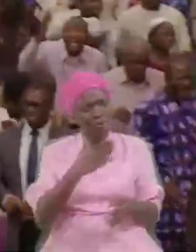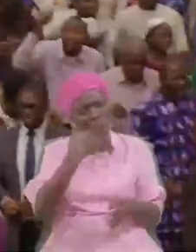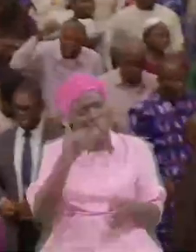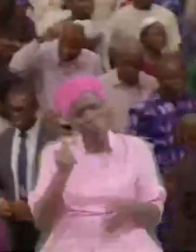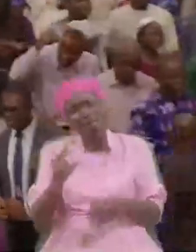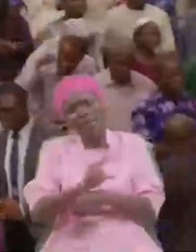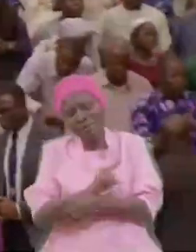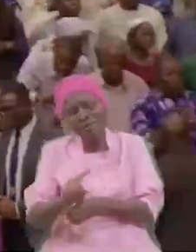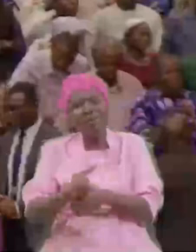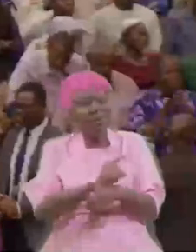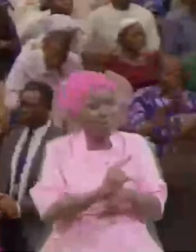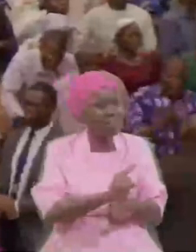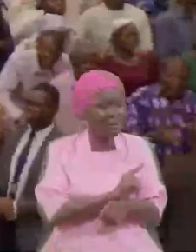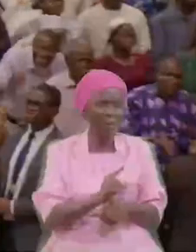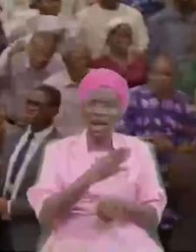Votre meilleur